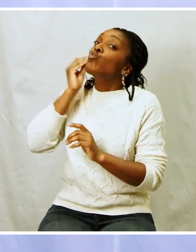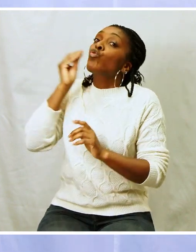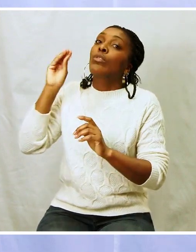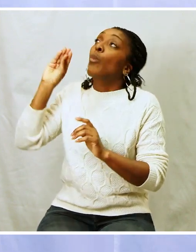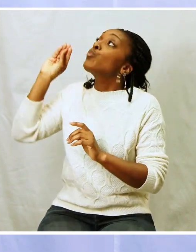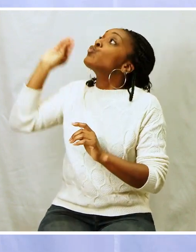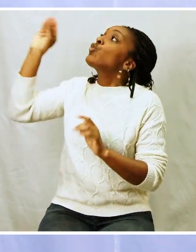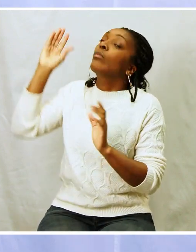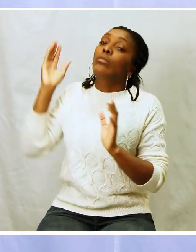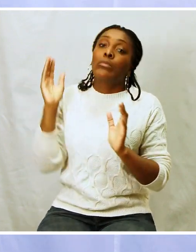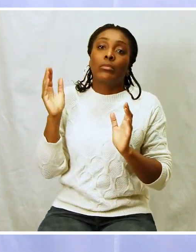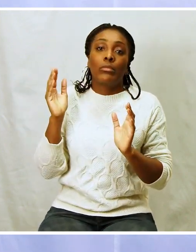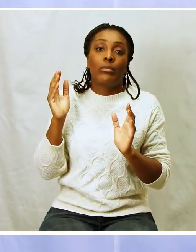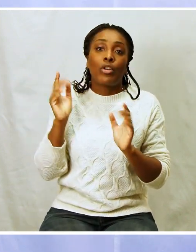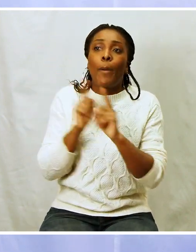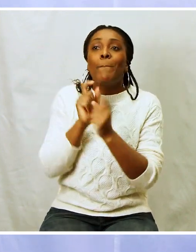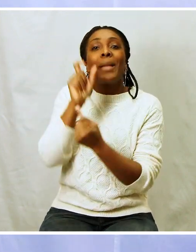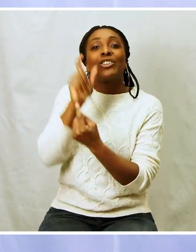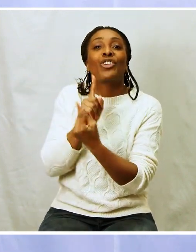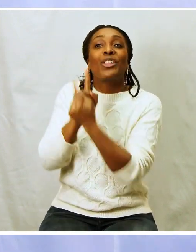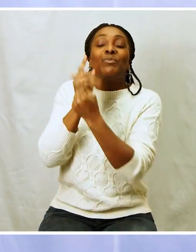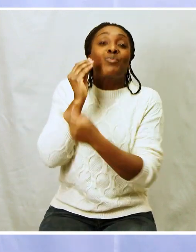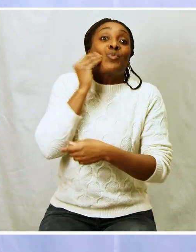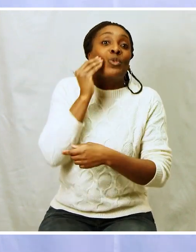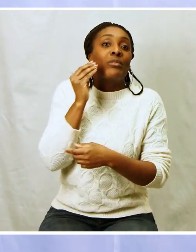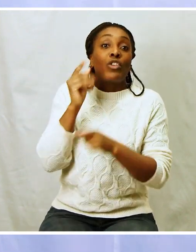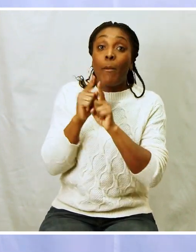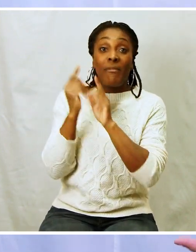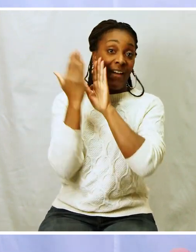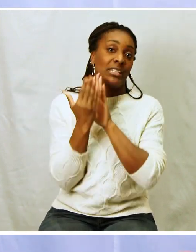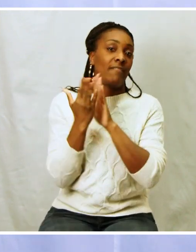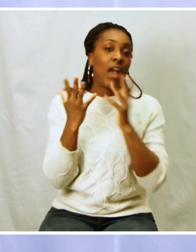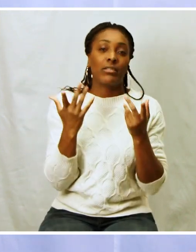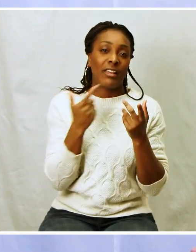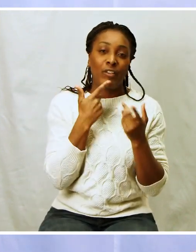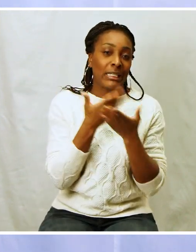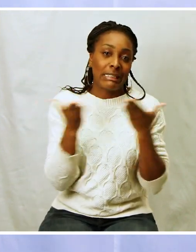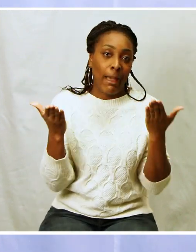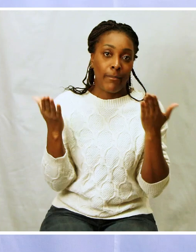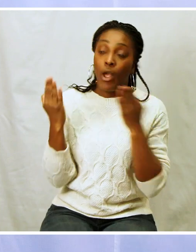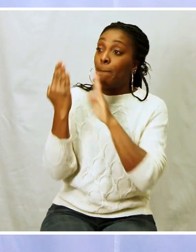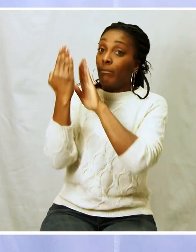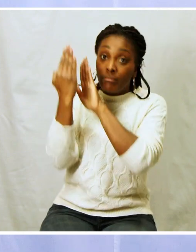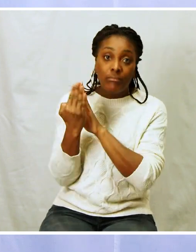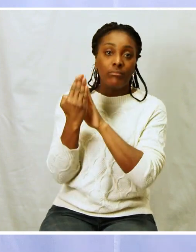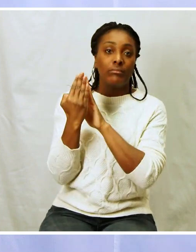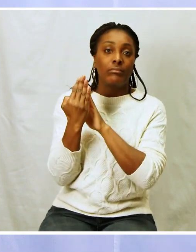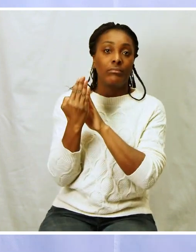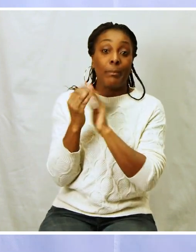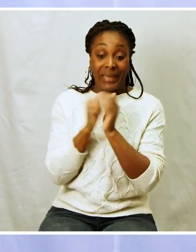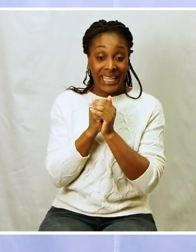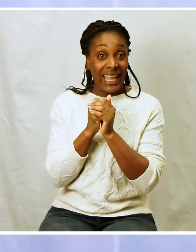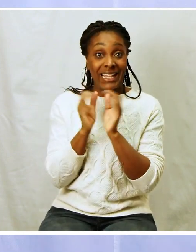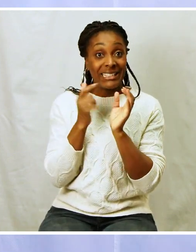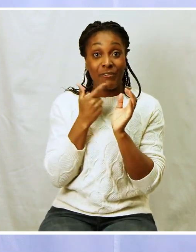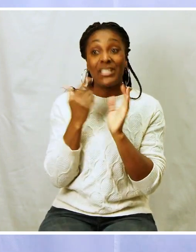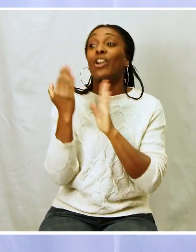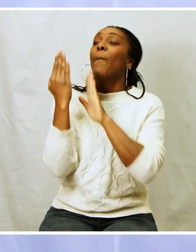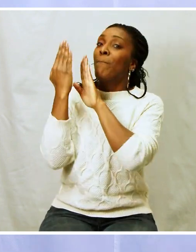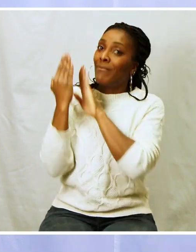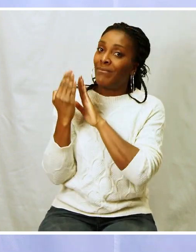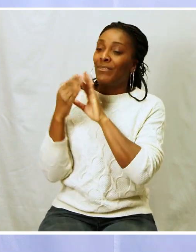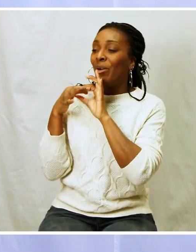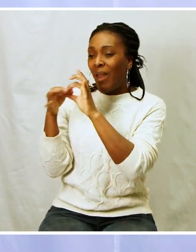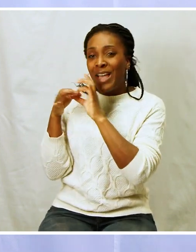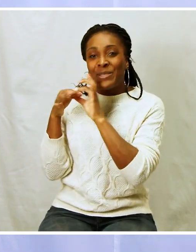fait. C'est-à-dire, eh bien, avoir un moment, eh bien, de face à face, un moment de communion dans l'amour et dans